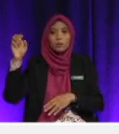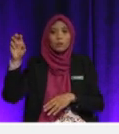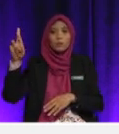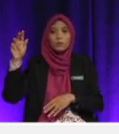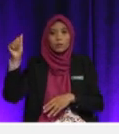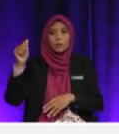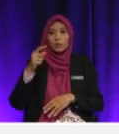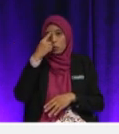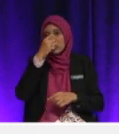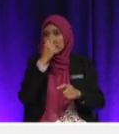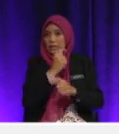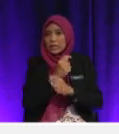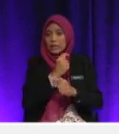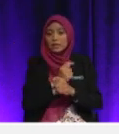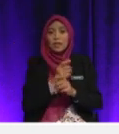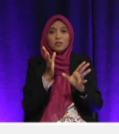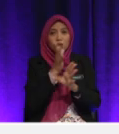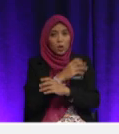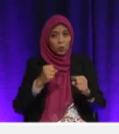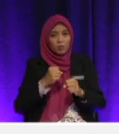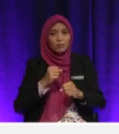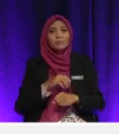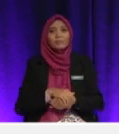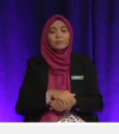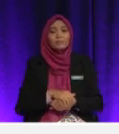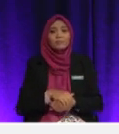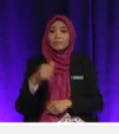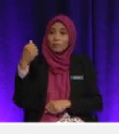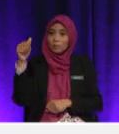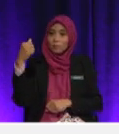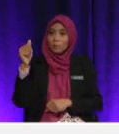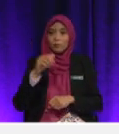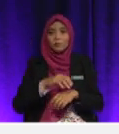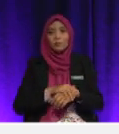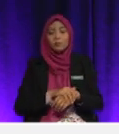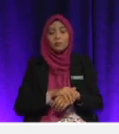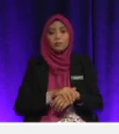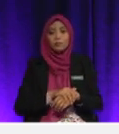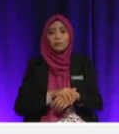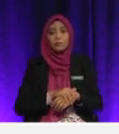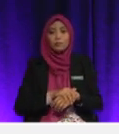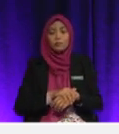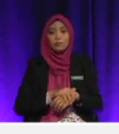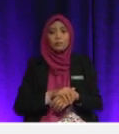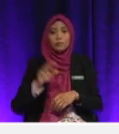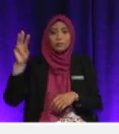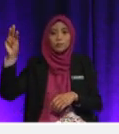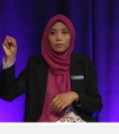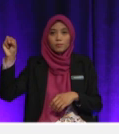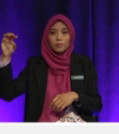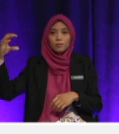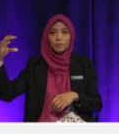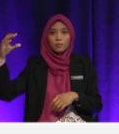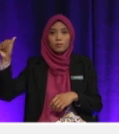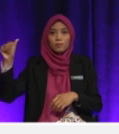penyerahan Serawak kepada Bani yang ke-10 melayang Chinese Association ataupun mca